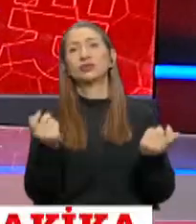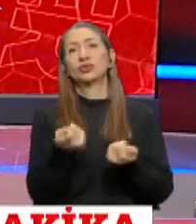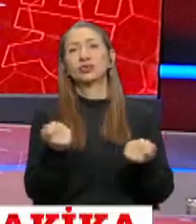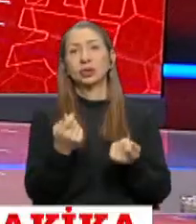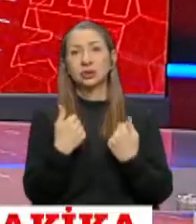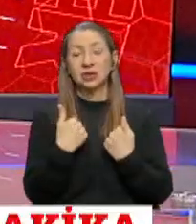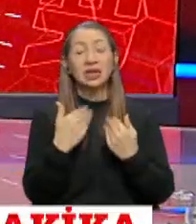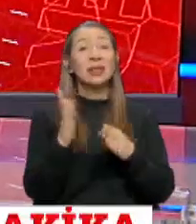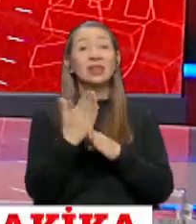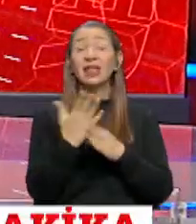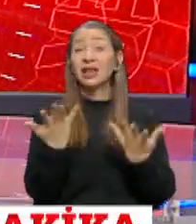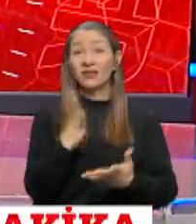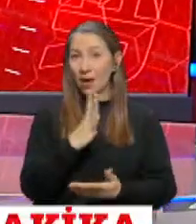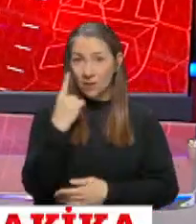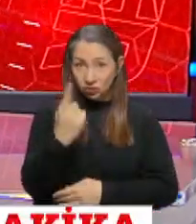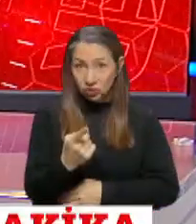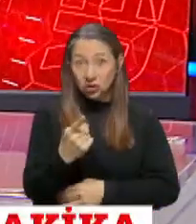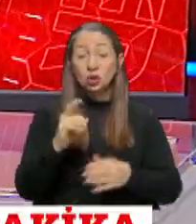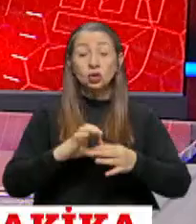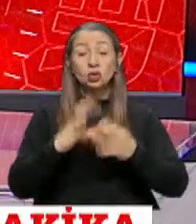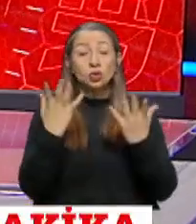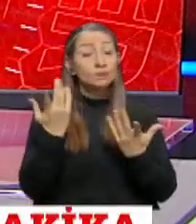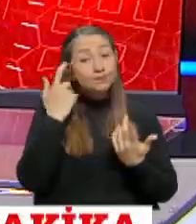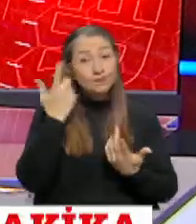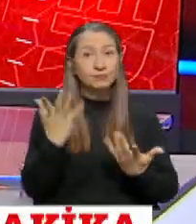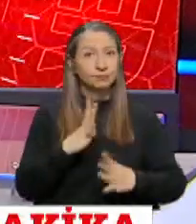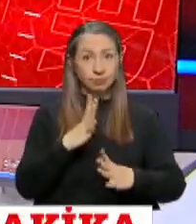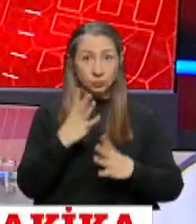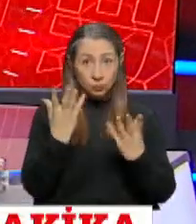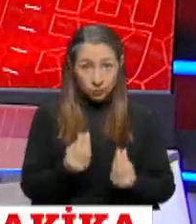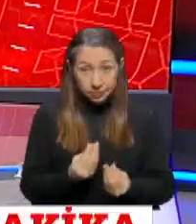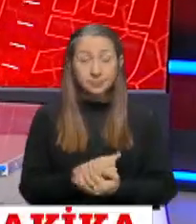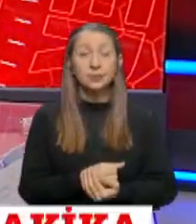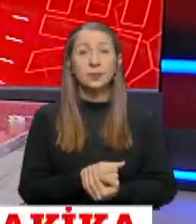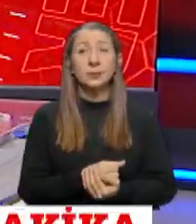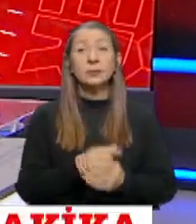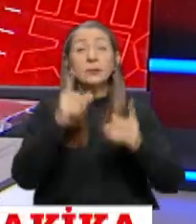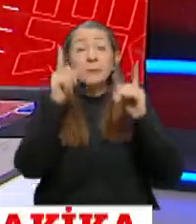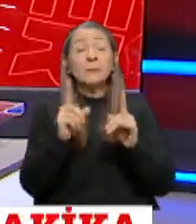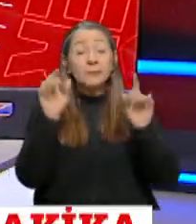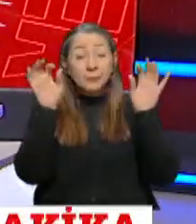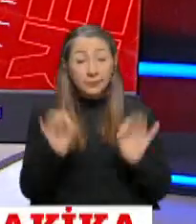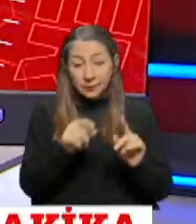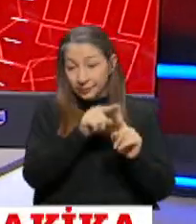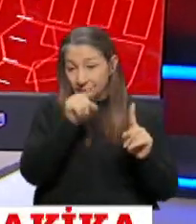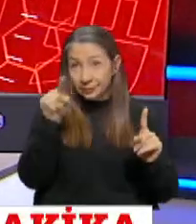çalışacağız. Sebeplere bakacağız yine. Çözüm önerilerimiz olacak. Başından beri